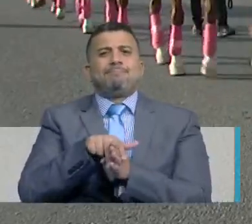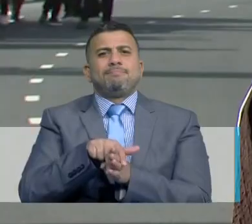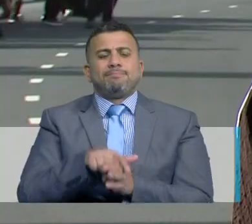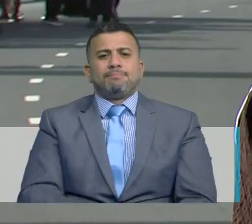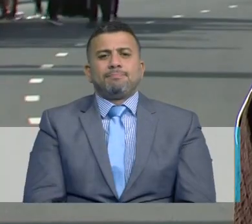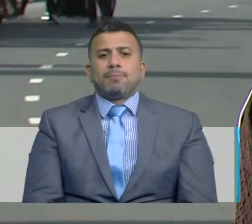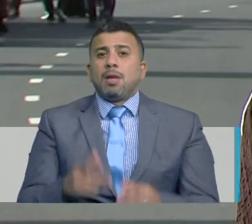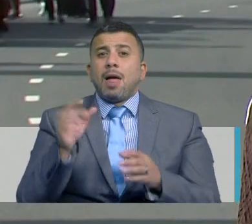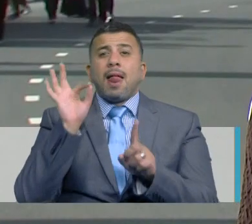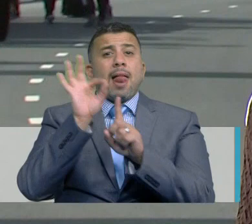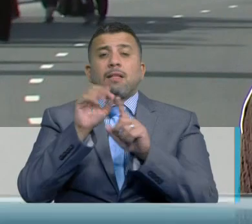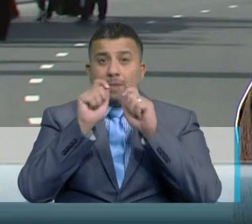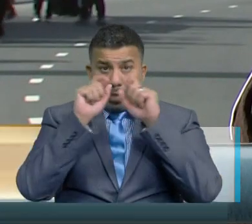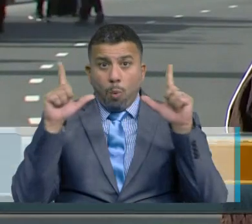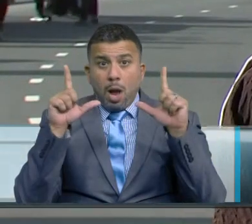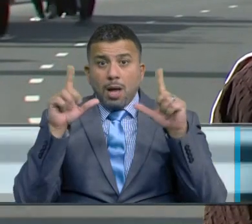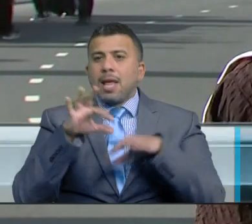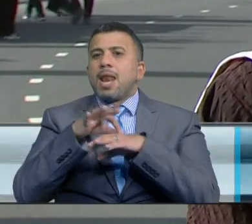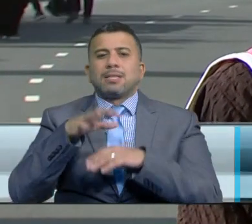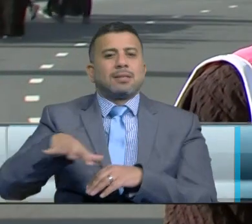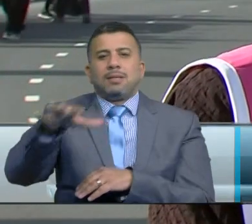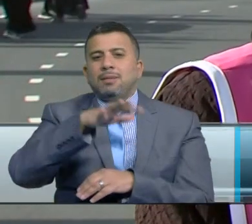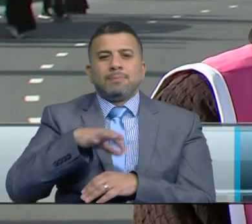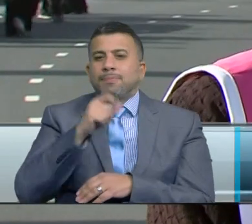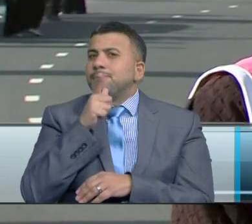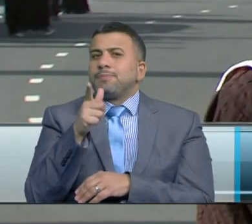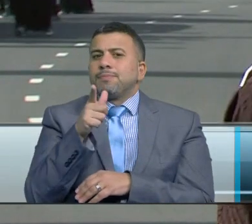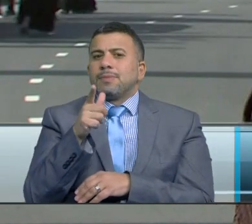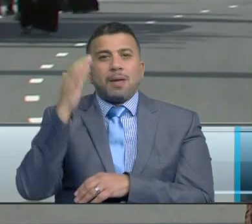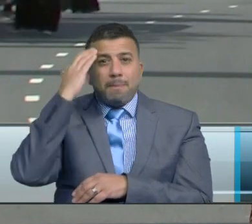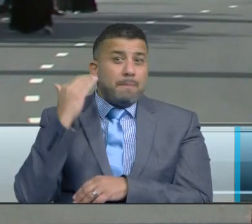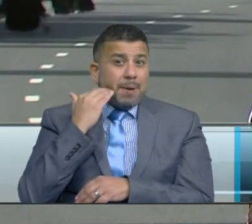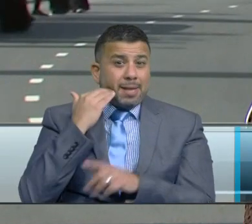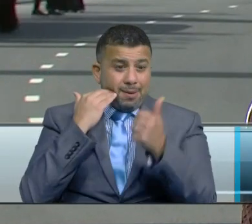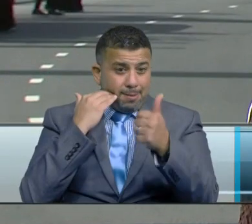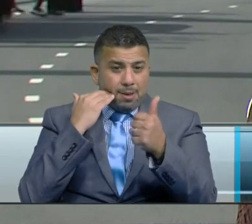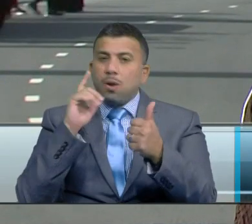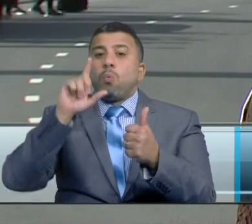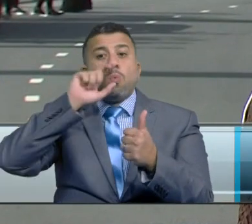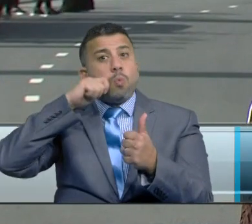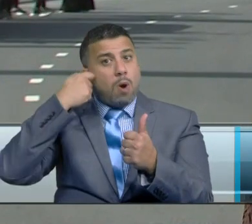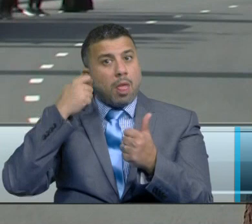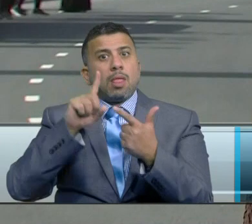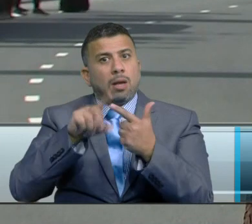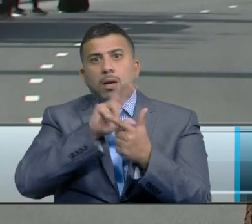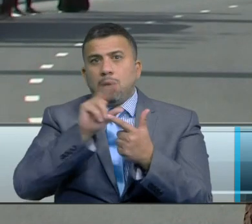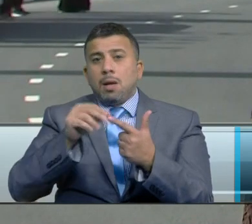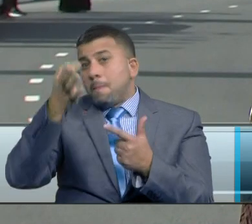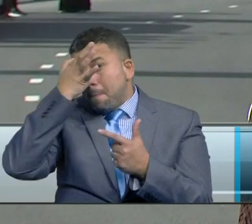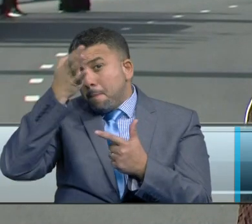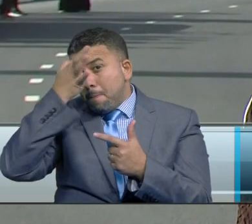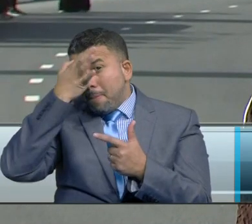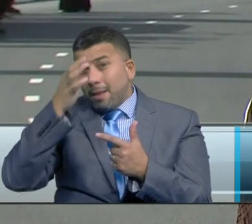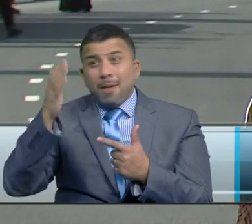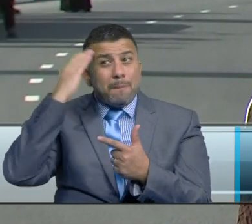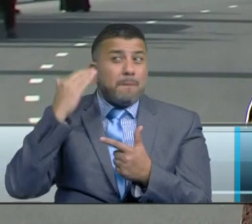الهدف هو توعية الجمهور. نحن اليوم مش مركزين بس فقط على النساء ولكن أيضا على الرجال، لأن هذا المرض اليوم لا